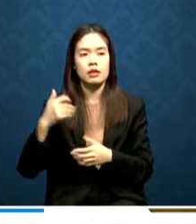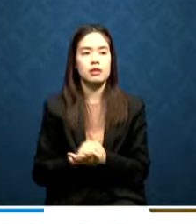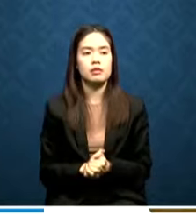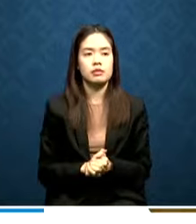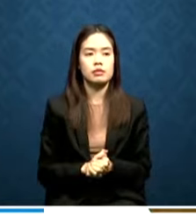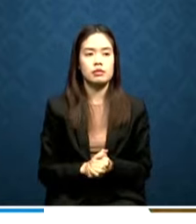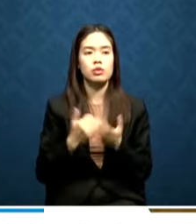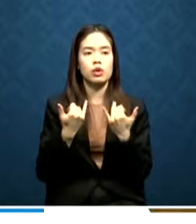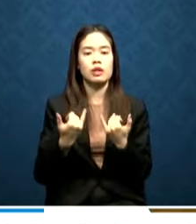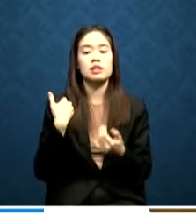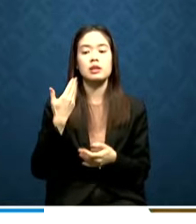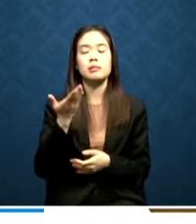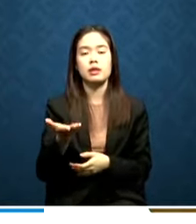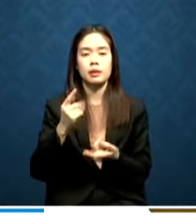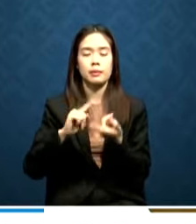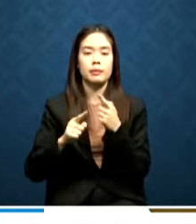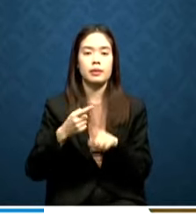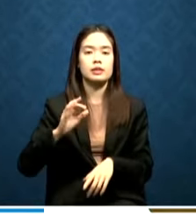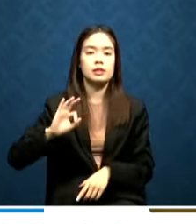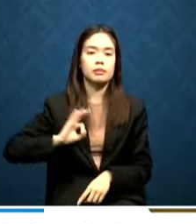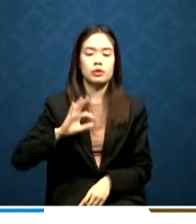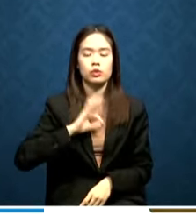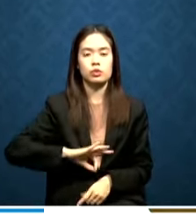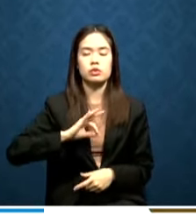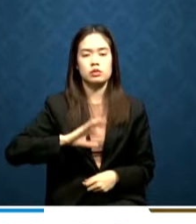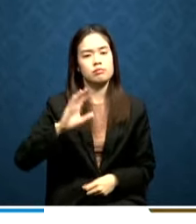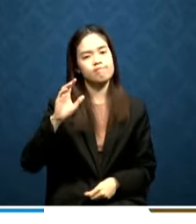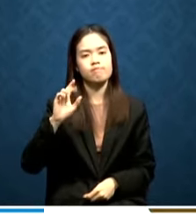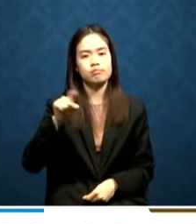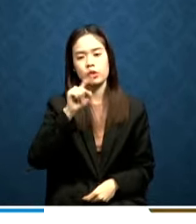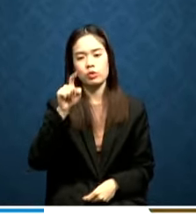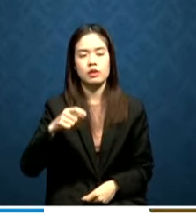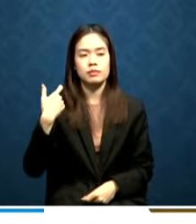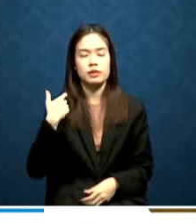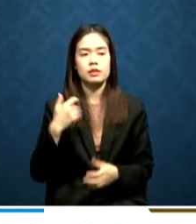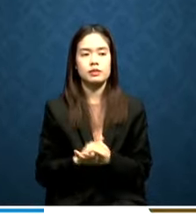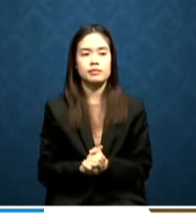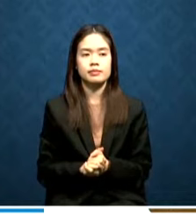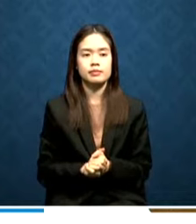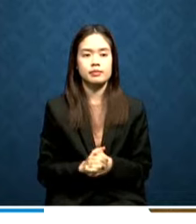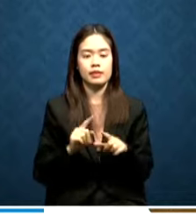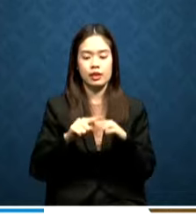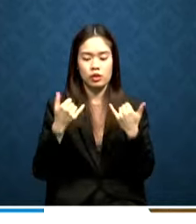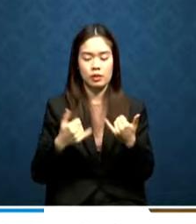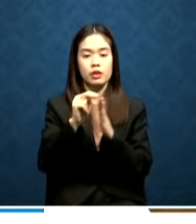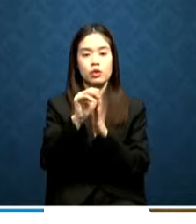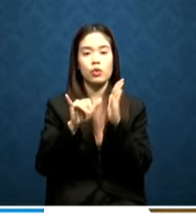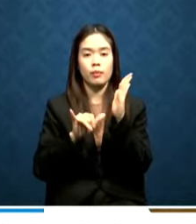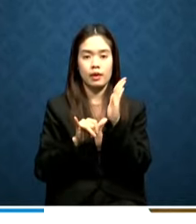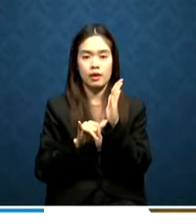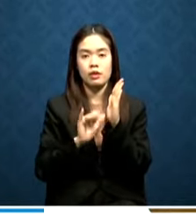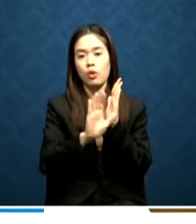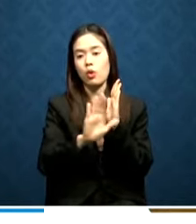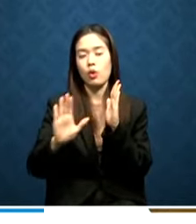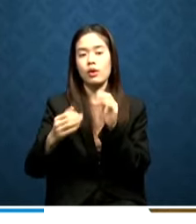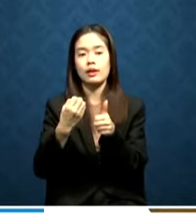เป็นกังวลในตรงนี้ก็เลยไม่เสี่ยงอาจจะต้องทำความเข้าใจกันบ้างนะครับแต่นี่เป็นหลักการเป็นนโยบายและเป็นค